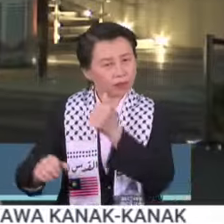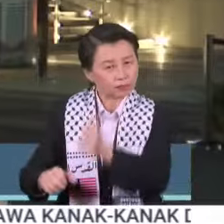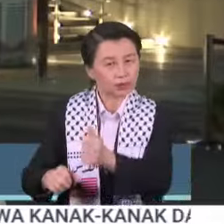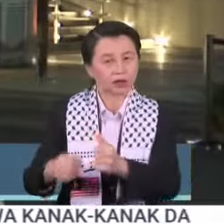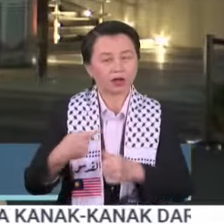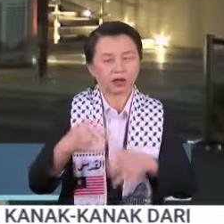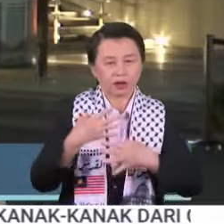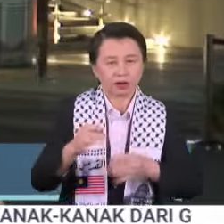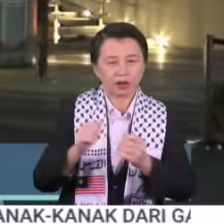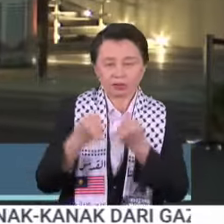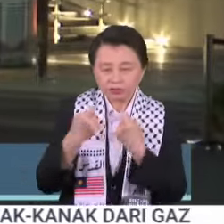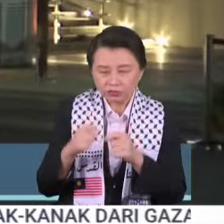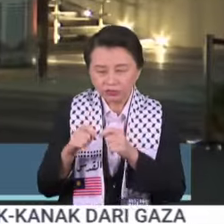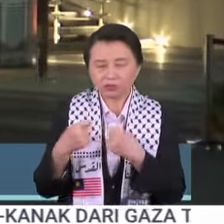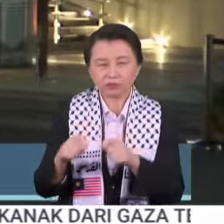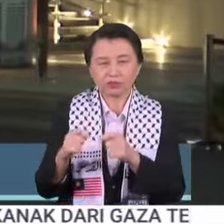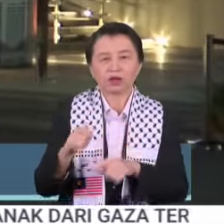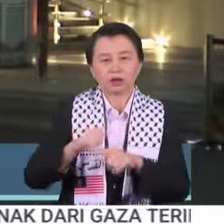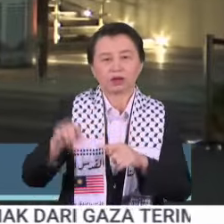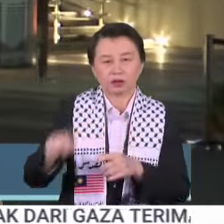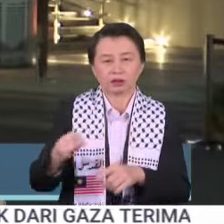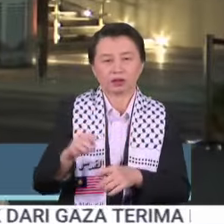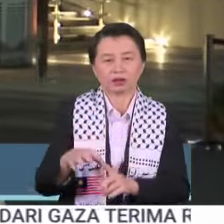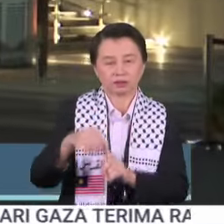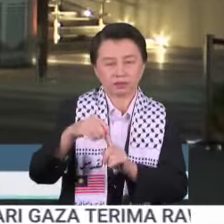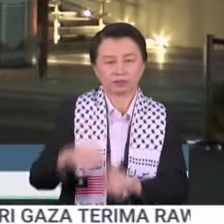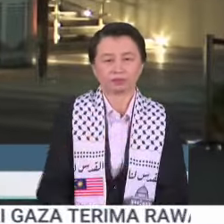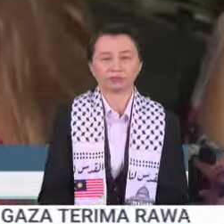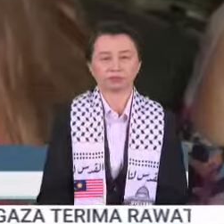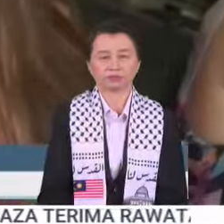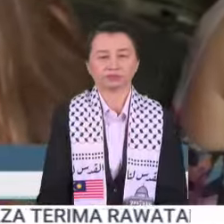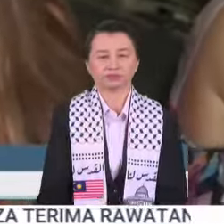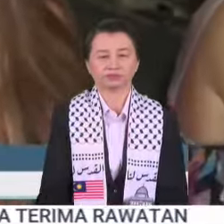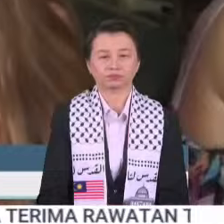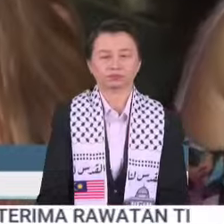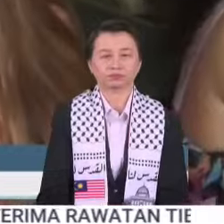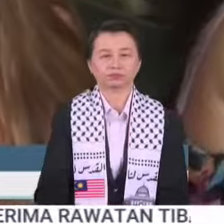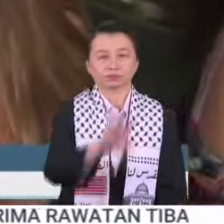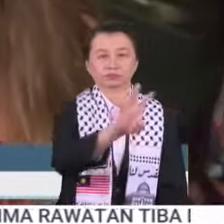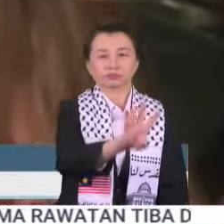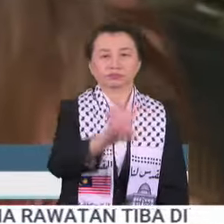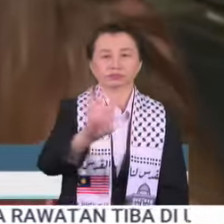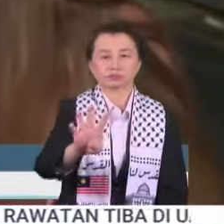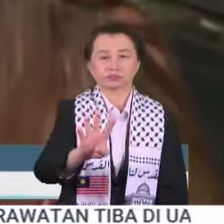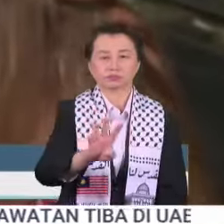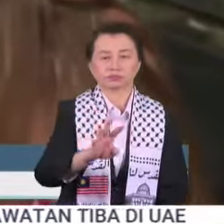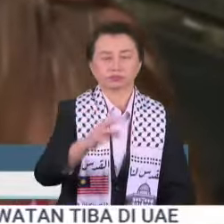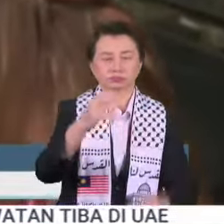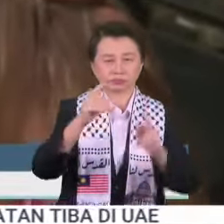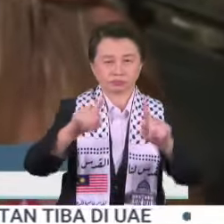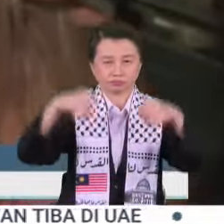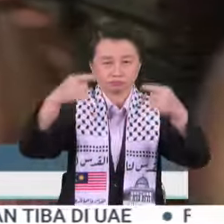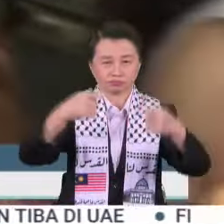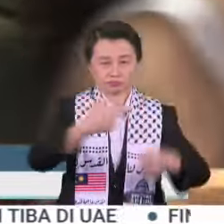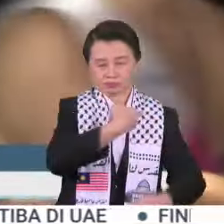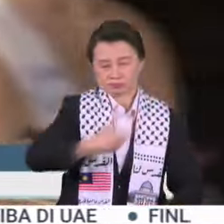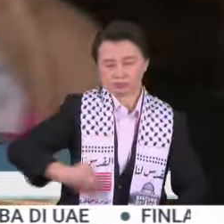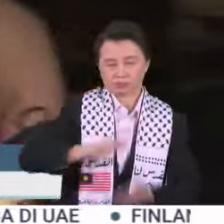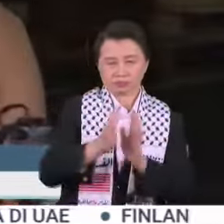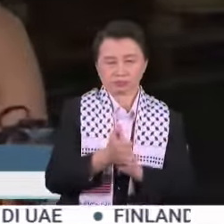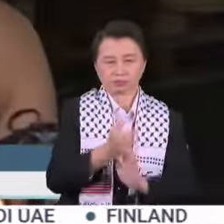so excited to be able to try them out for this world final stage. Seramai 44 finalis akan merebut gelaran